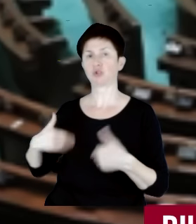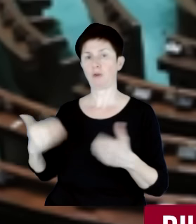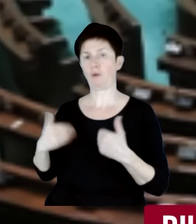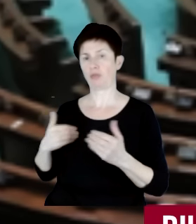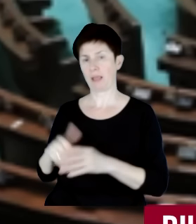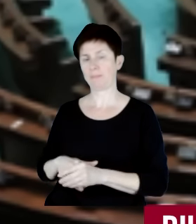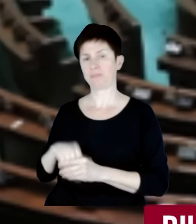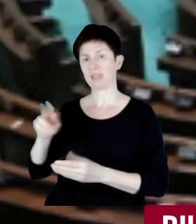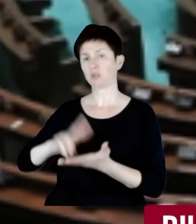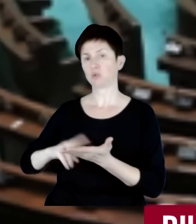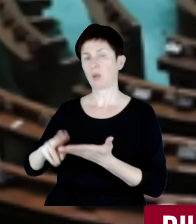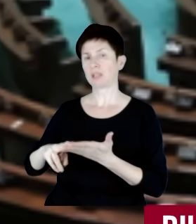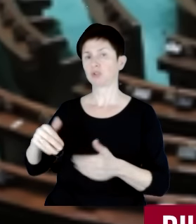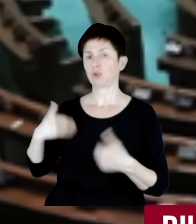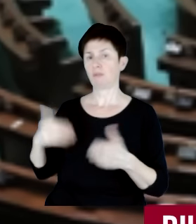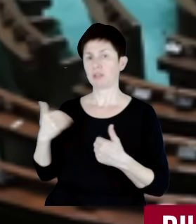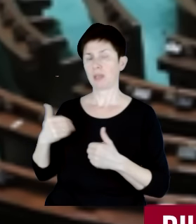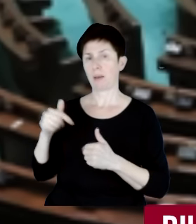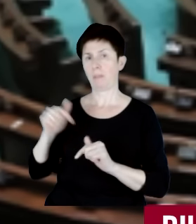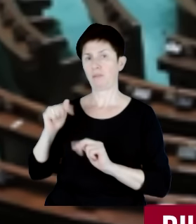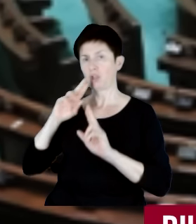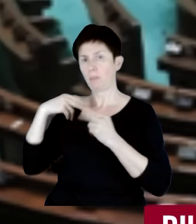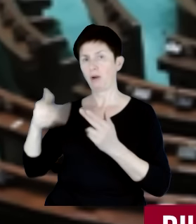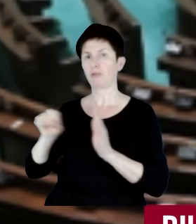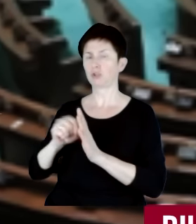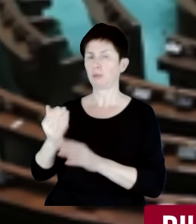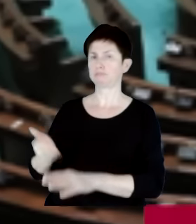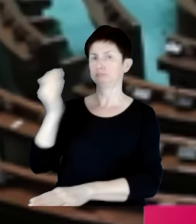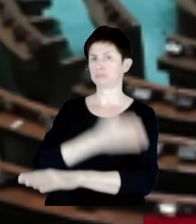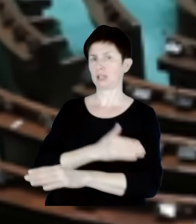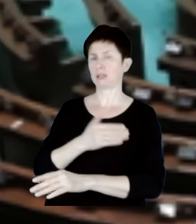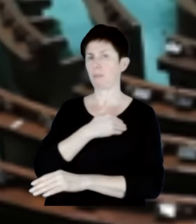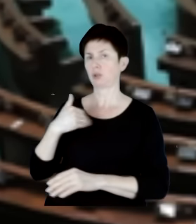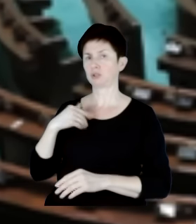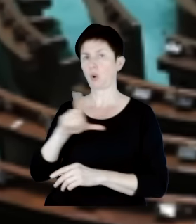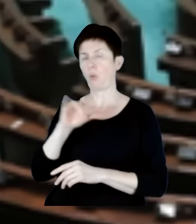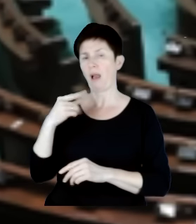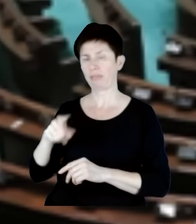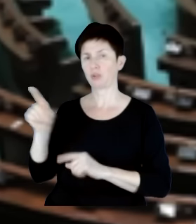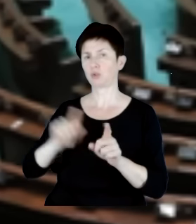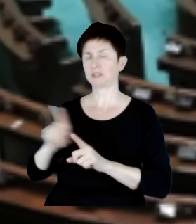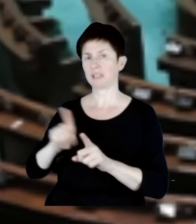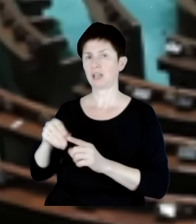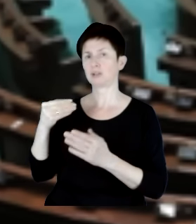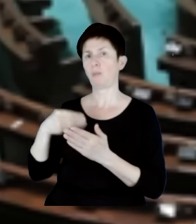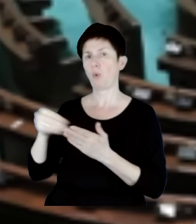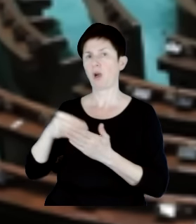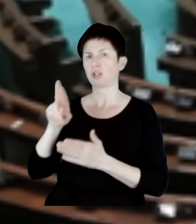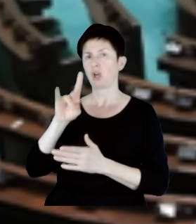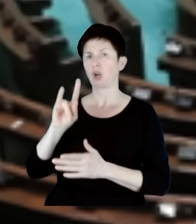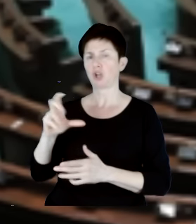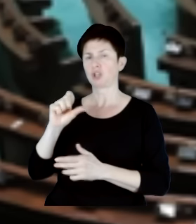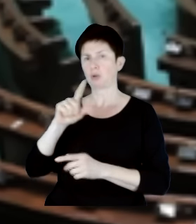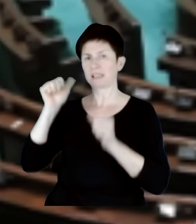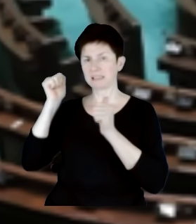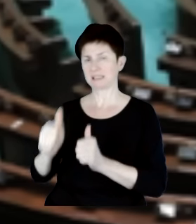miała powrócić do wersji sprzed Polskiego Ładu, czyli miała być opłacana w formie ryczałtu stałej miesięcznej kwoty, którą